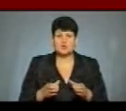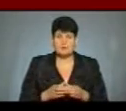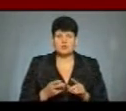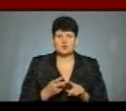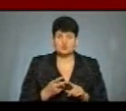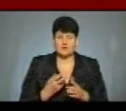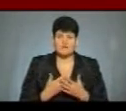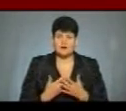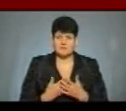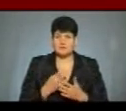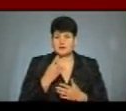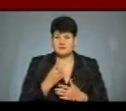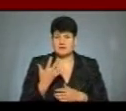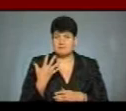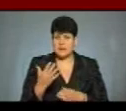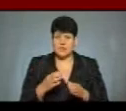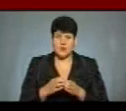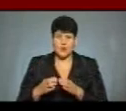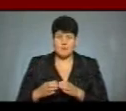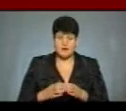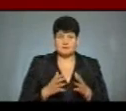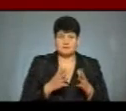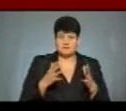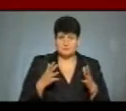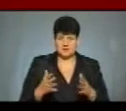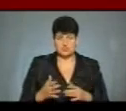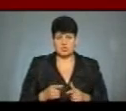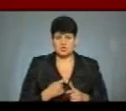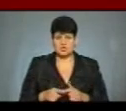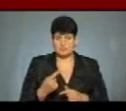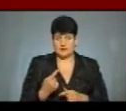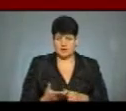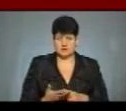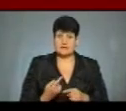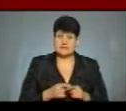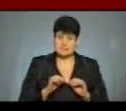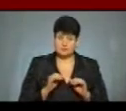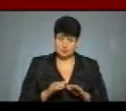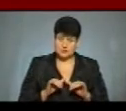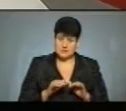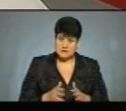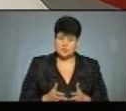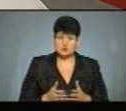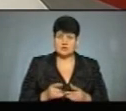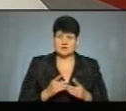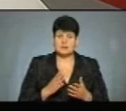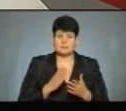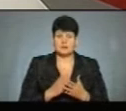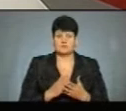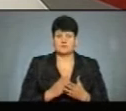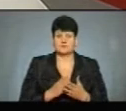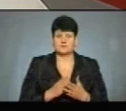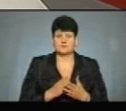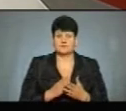варіант передбачає на 5 громад більше, ніж перший варіант. Ну, це можуть бути діючі ж громади або які ще мають лише створитися, наприклад, там,